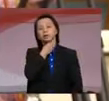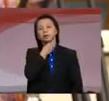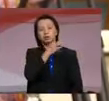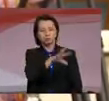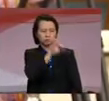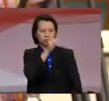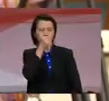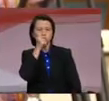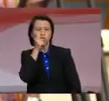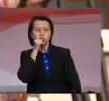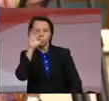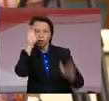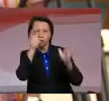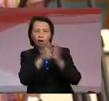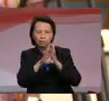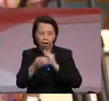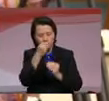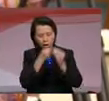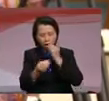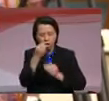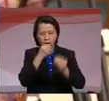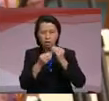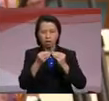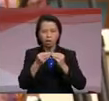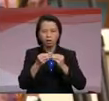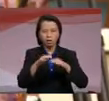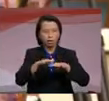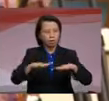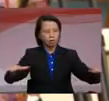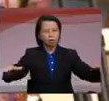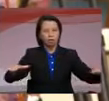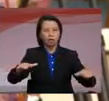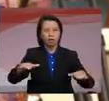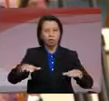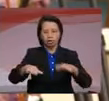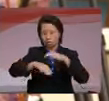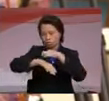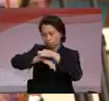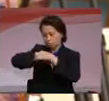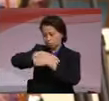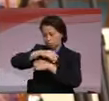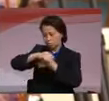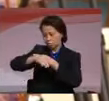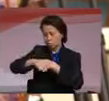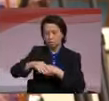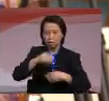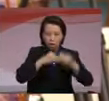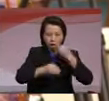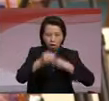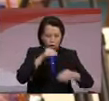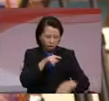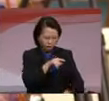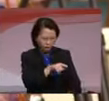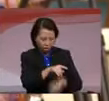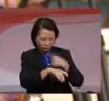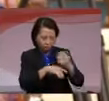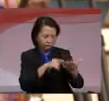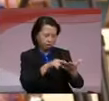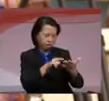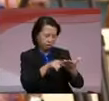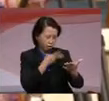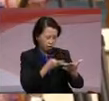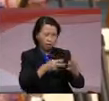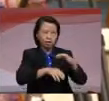mengesan wanita yang gambarnya makan di sebuah medan selera sambil memakai gelang pengesanan kuarantin dan tular di media